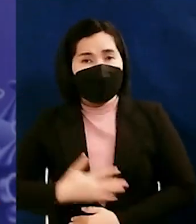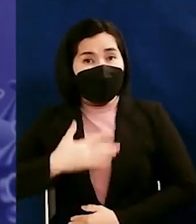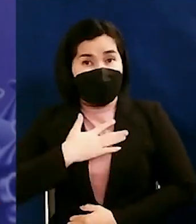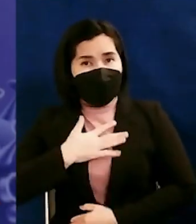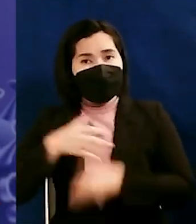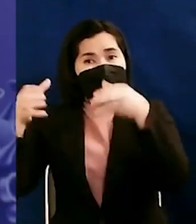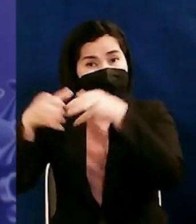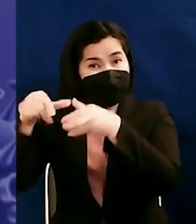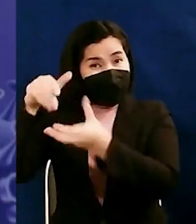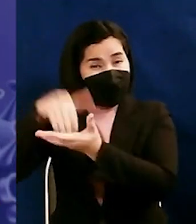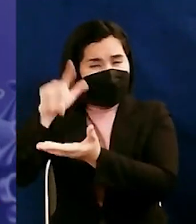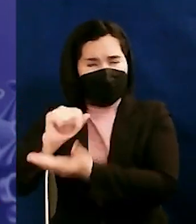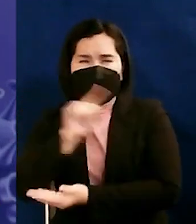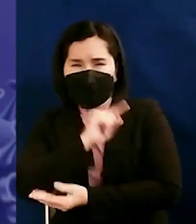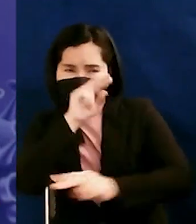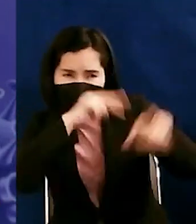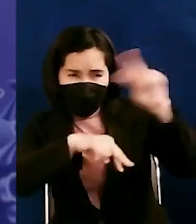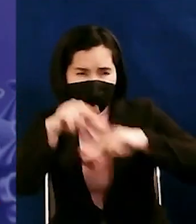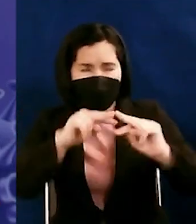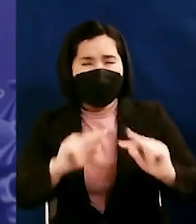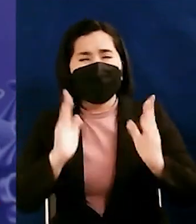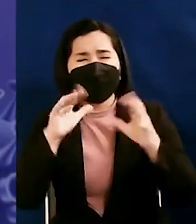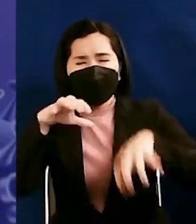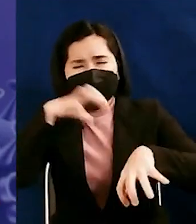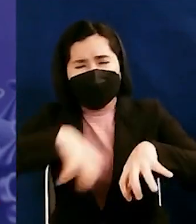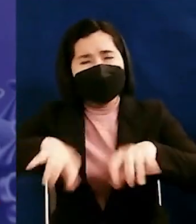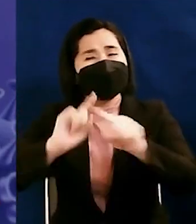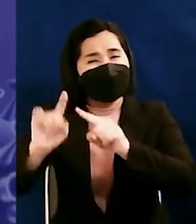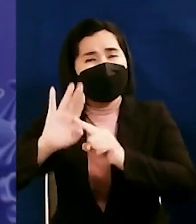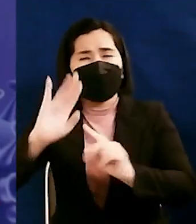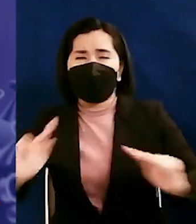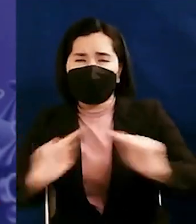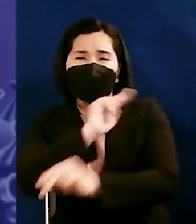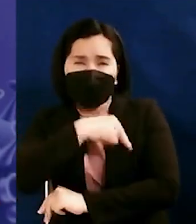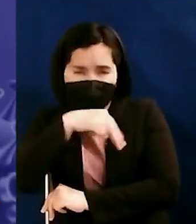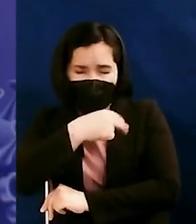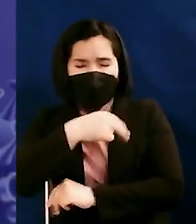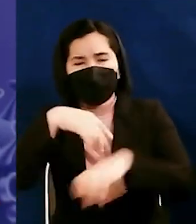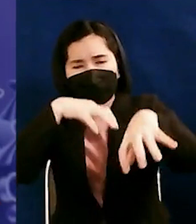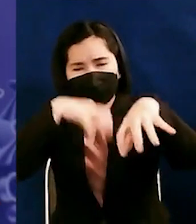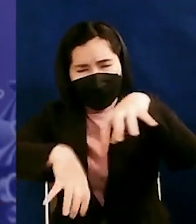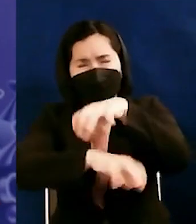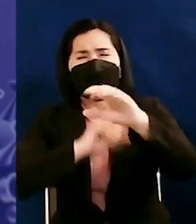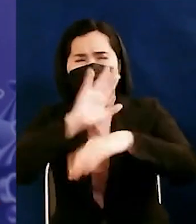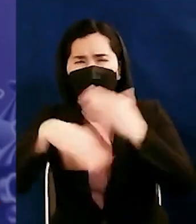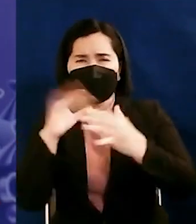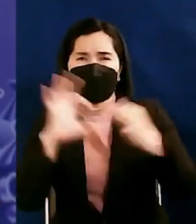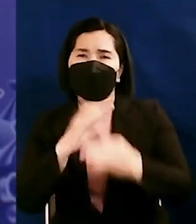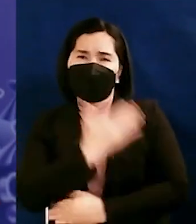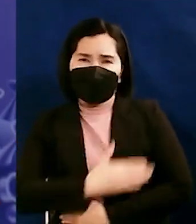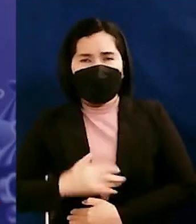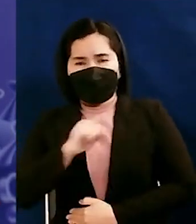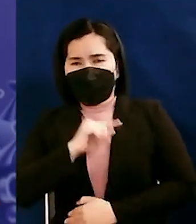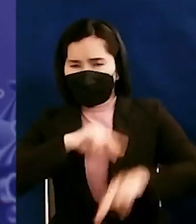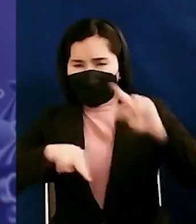อร์หน่วยงานทั้งในส่วนของกระทรวงสาธารณสุขเองหรือโรงพยาบาลอื่นๆด้วยนะครับที่อยู่ในภาคสุขภาพเนี่ยนะครับอยู่ตลอดเวล